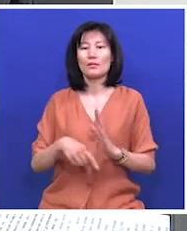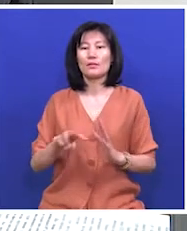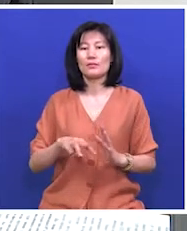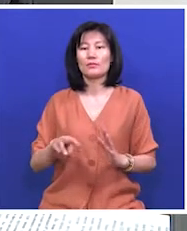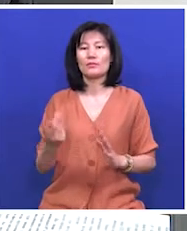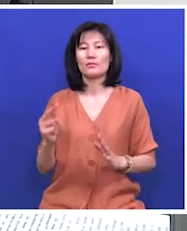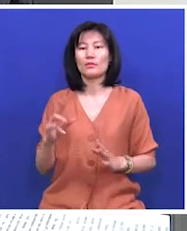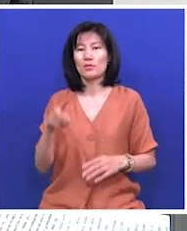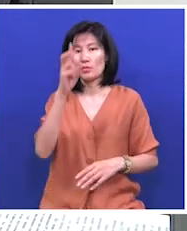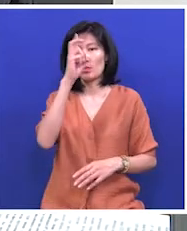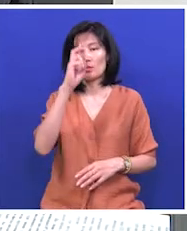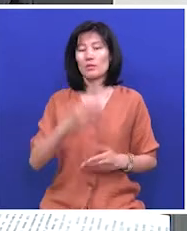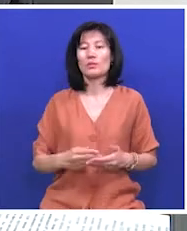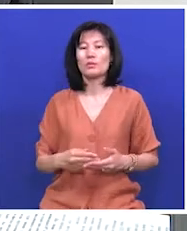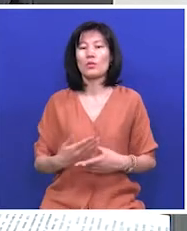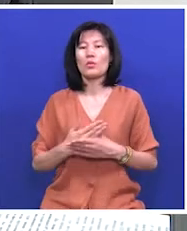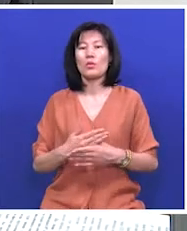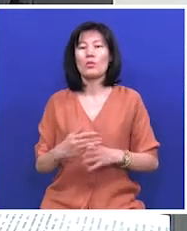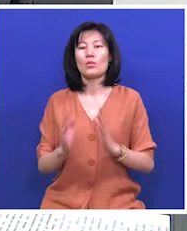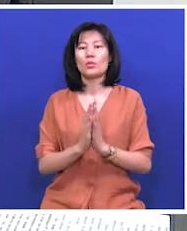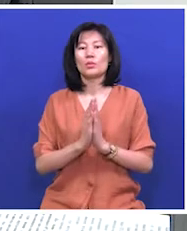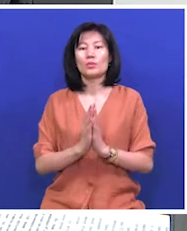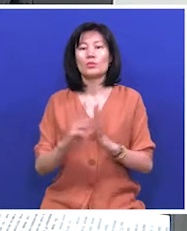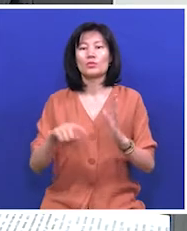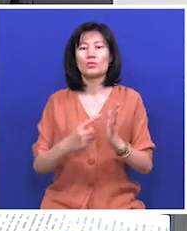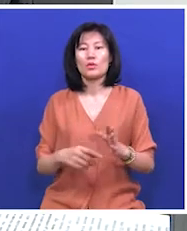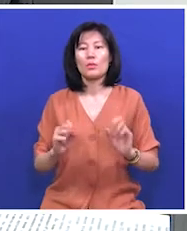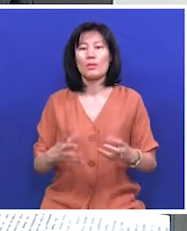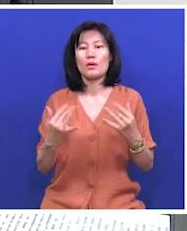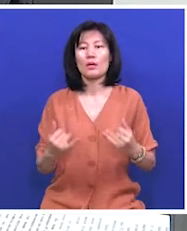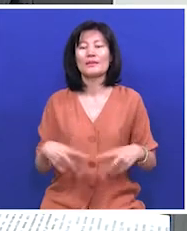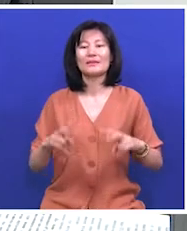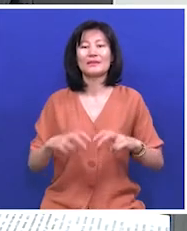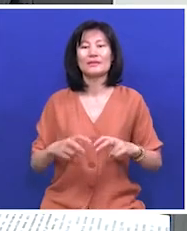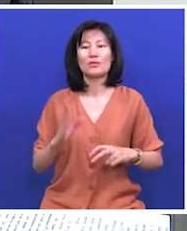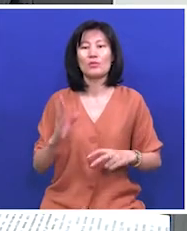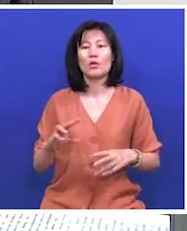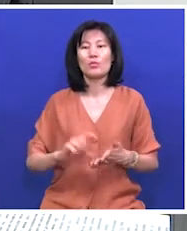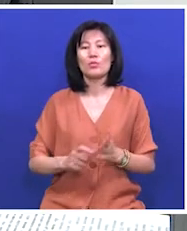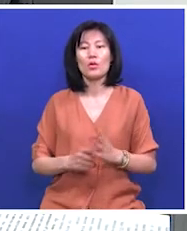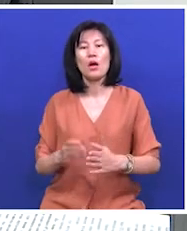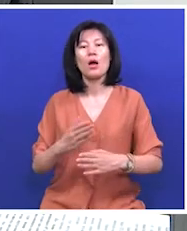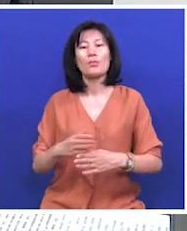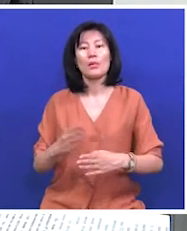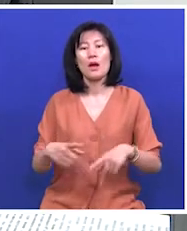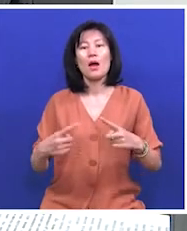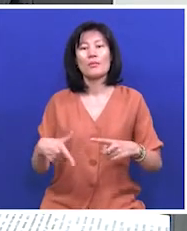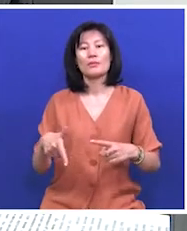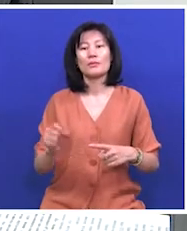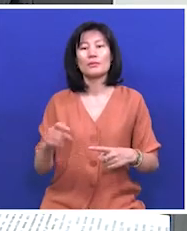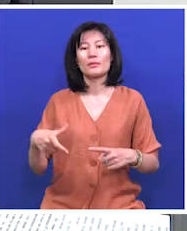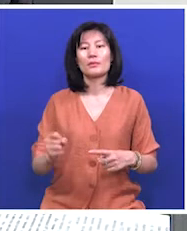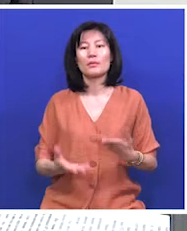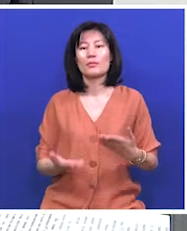1,6 миллиард теңгеге үкімет резервінен өтінім сұратылған, қазіргі таңда қаралуда. Бөлінген жағдайда